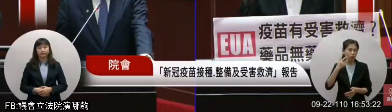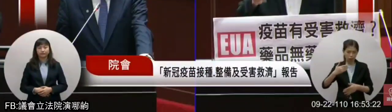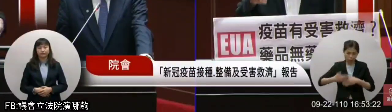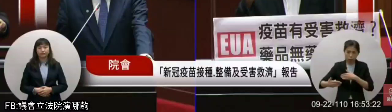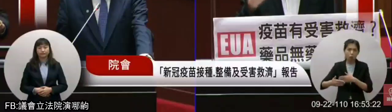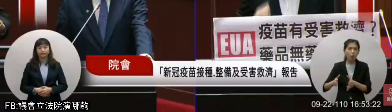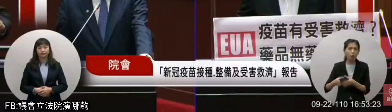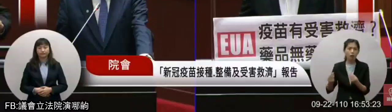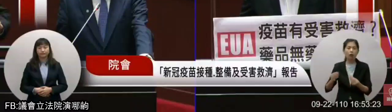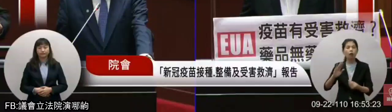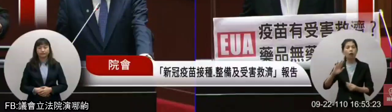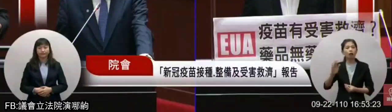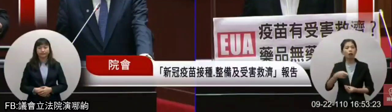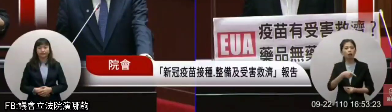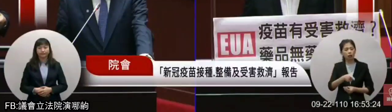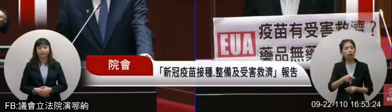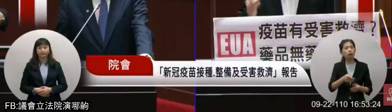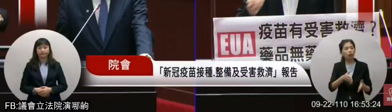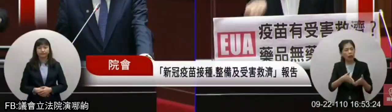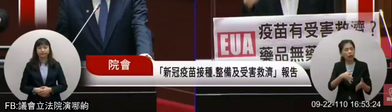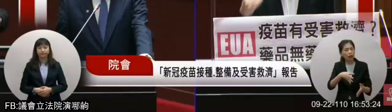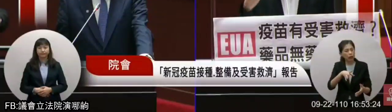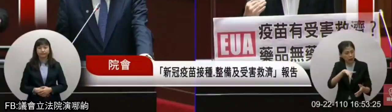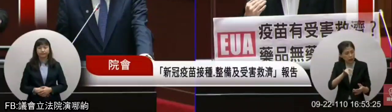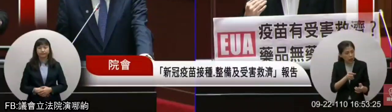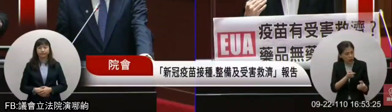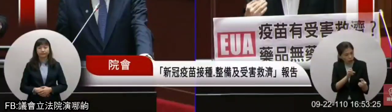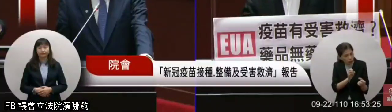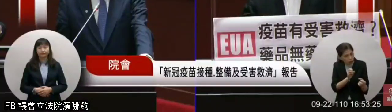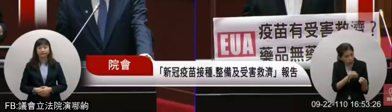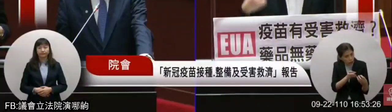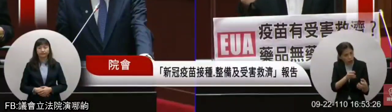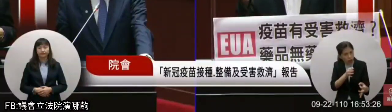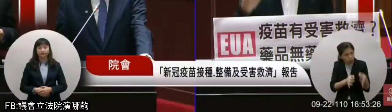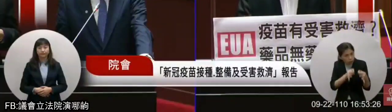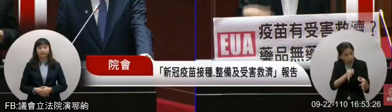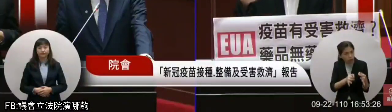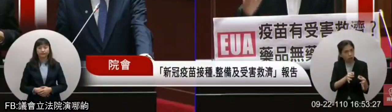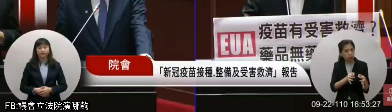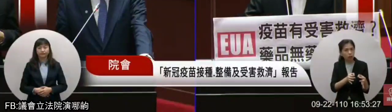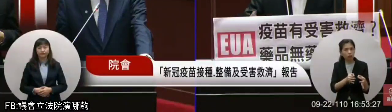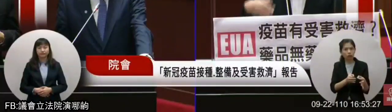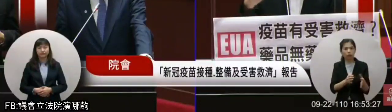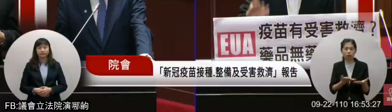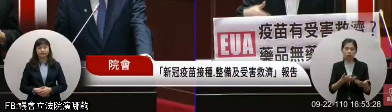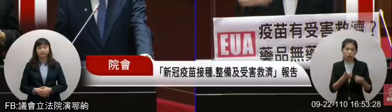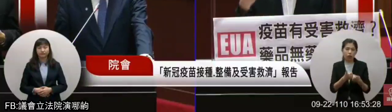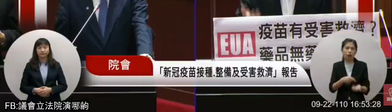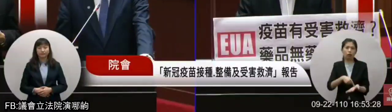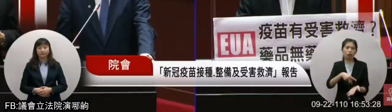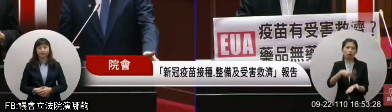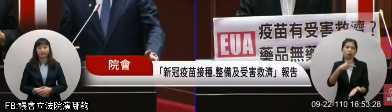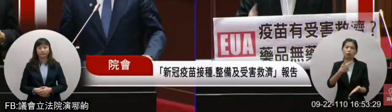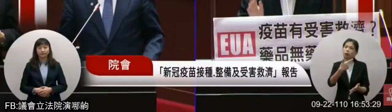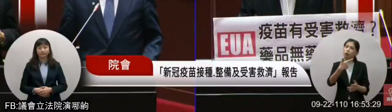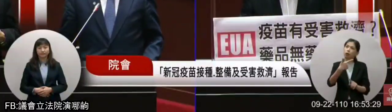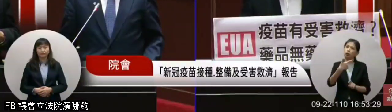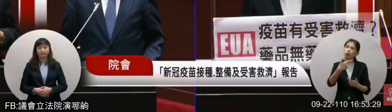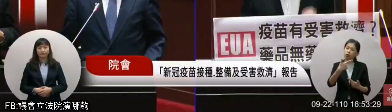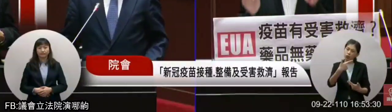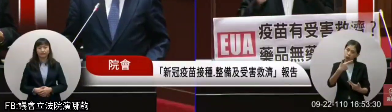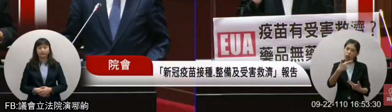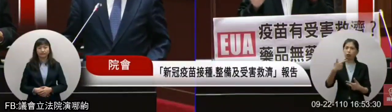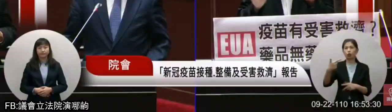你至少也要先议价，先有协议的。结果你们开了2次会，6月17、6月25，到现